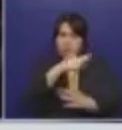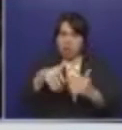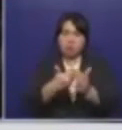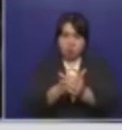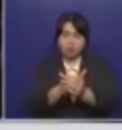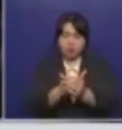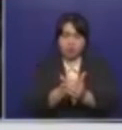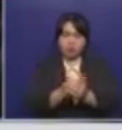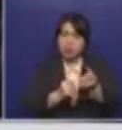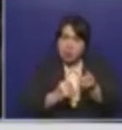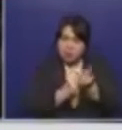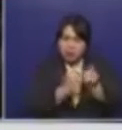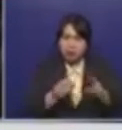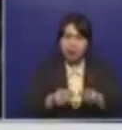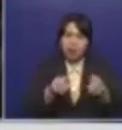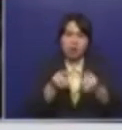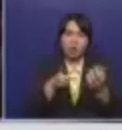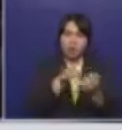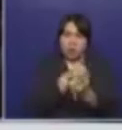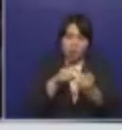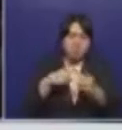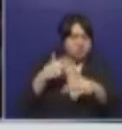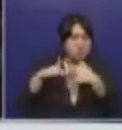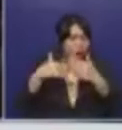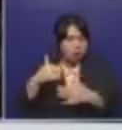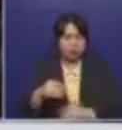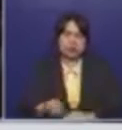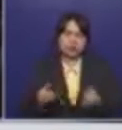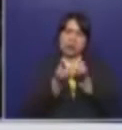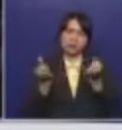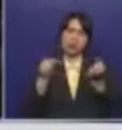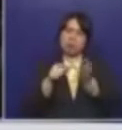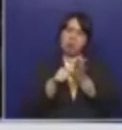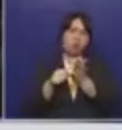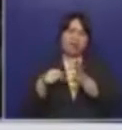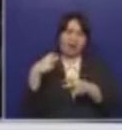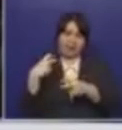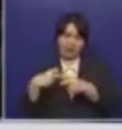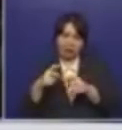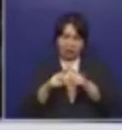ให้การผลักดันที่เกิดความหวังของสังคมรัฐธรรมนูญฉบับนี้แก้ได้ยากมากแต่พลังของประ